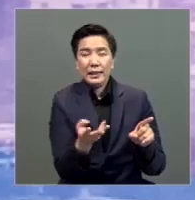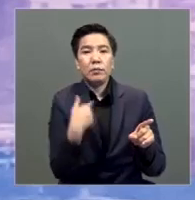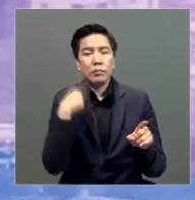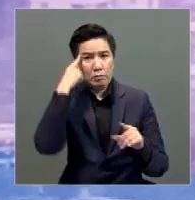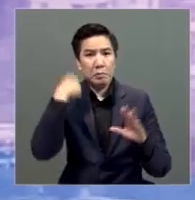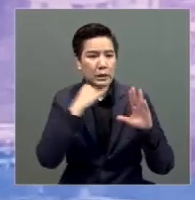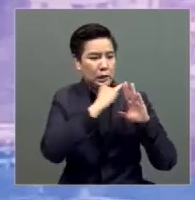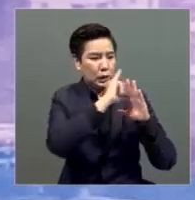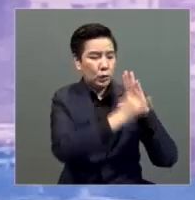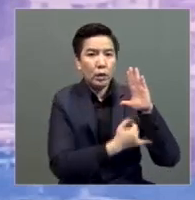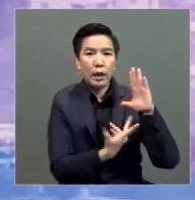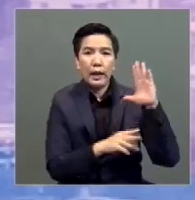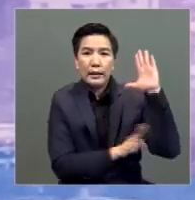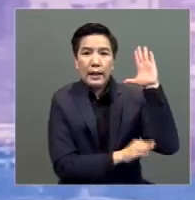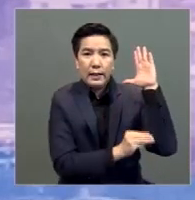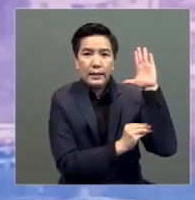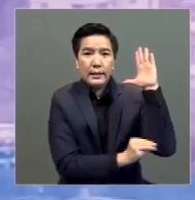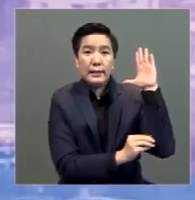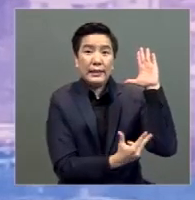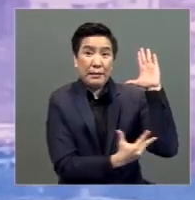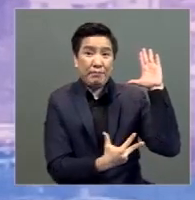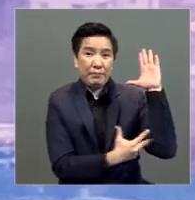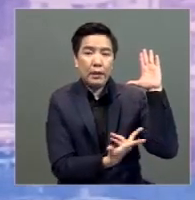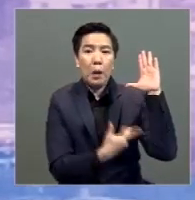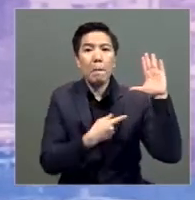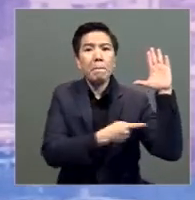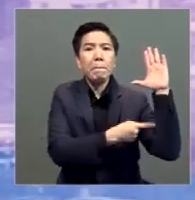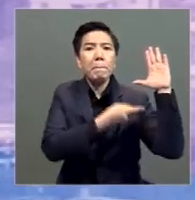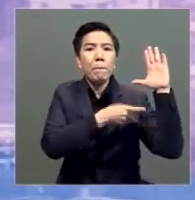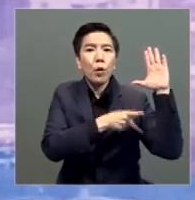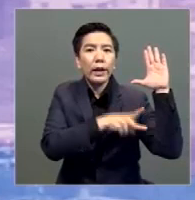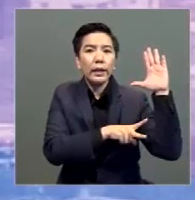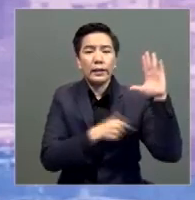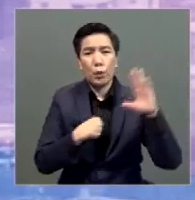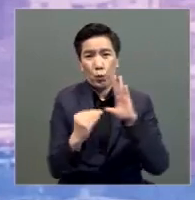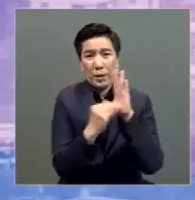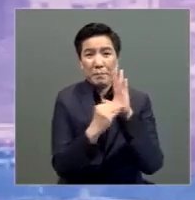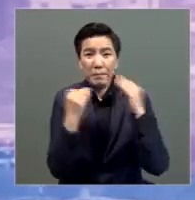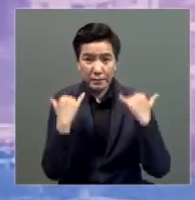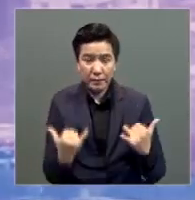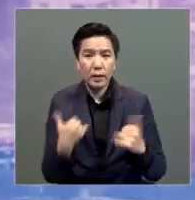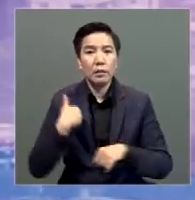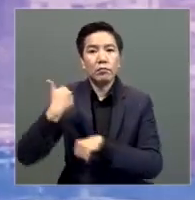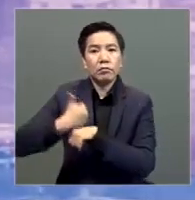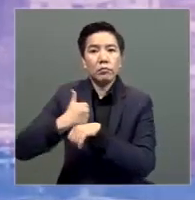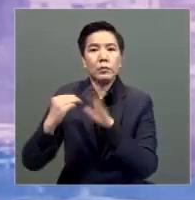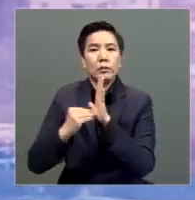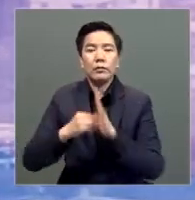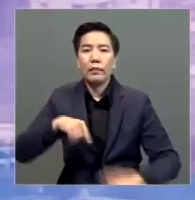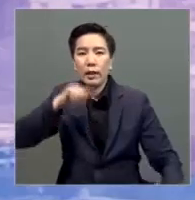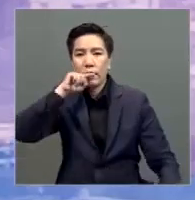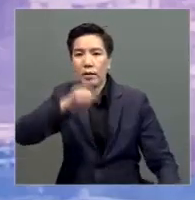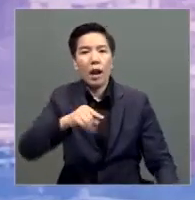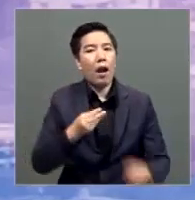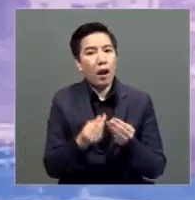างจังหวัดเช่นสามจังหวัดชายแดนภาคใต้หรือภูเก็ตหรือแม้แต่กทมเนี่ยผู้ว่ากทมเนี่ยไป